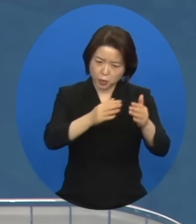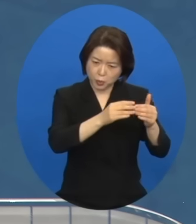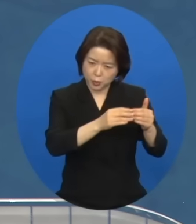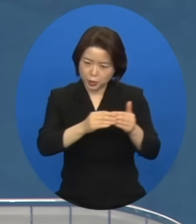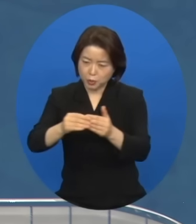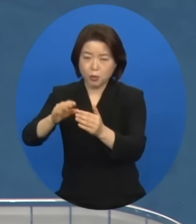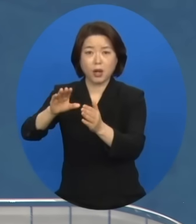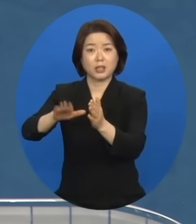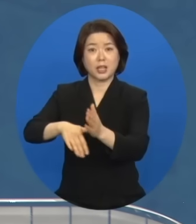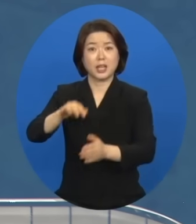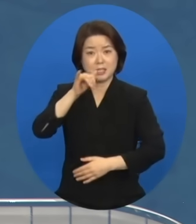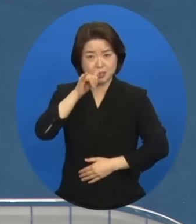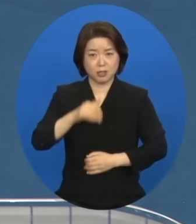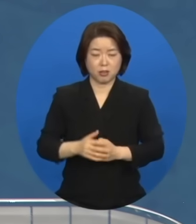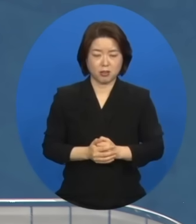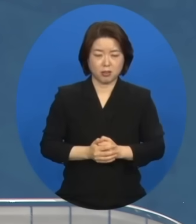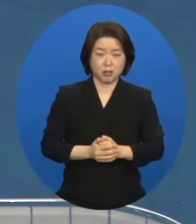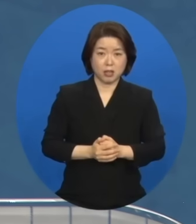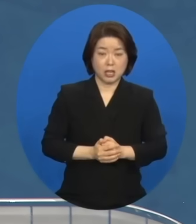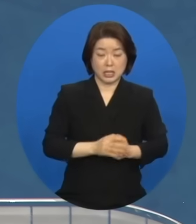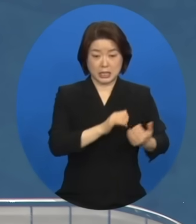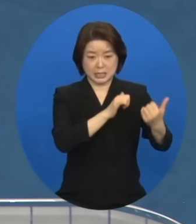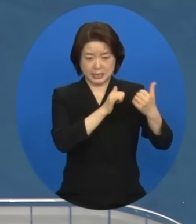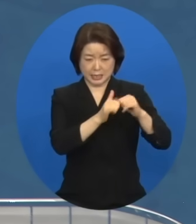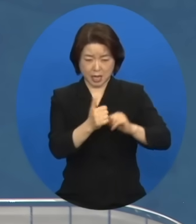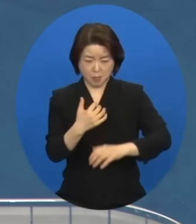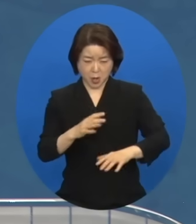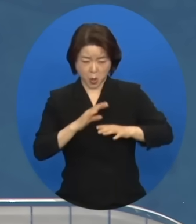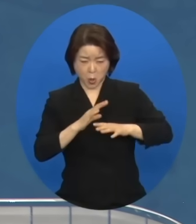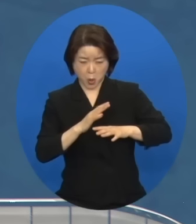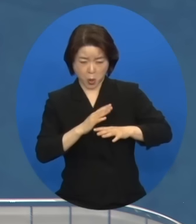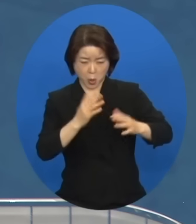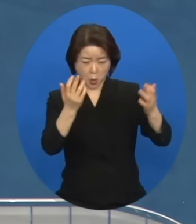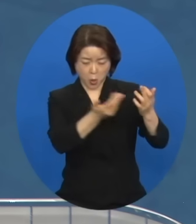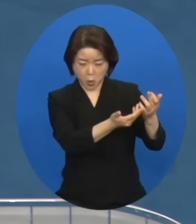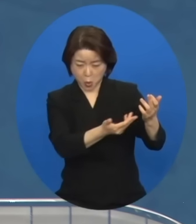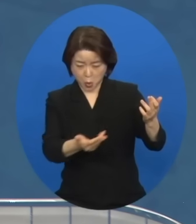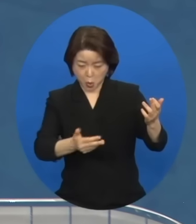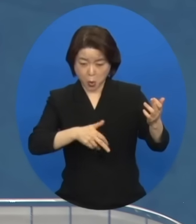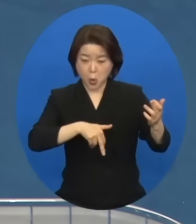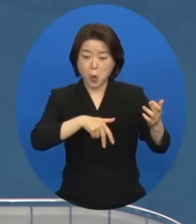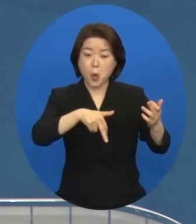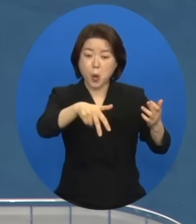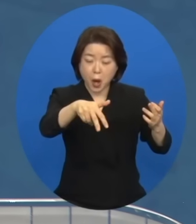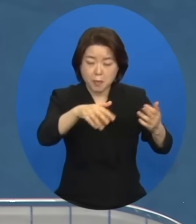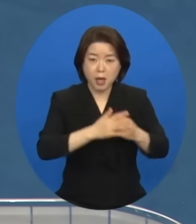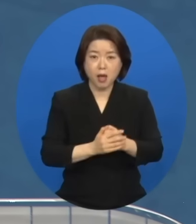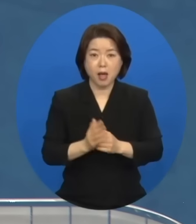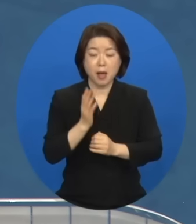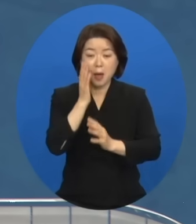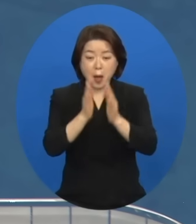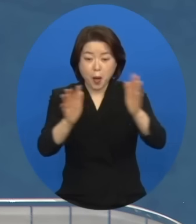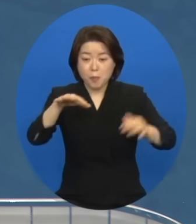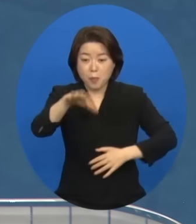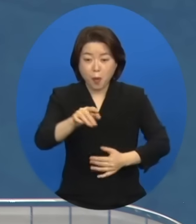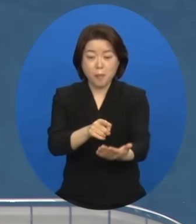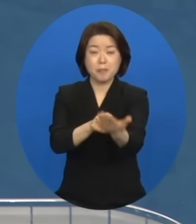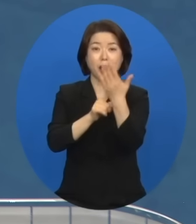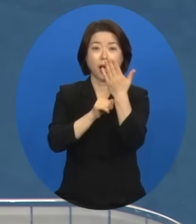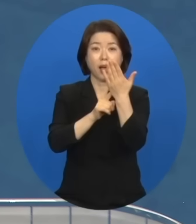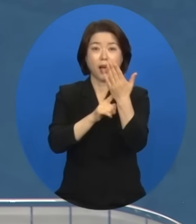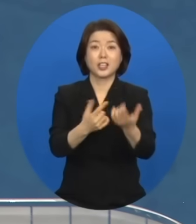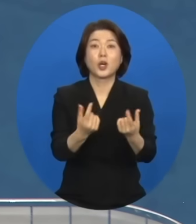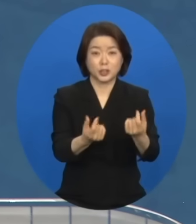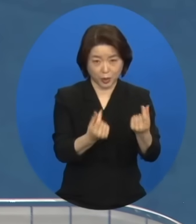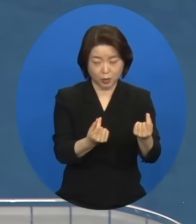있습니다. 사망의 음침한 골짜기를 지나야 푸른 초장이 나오게 되는 거거든요. 하나님께서 우리를